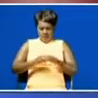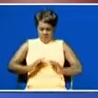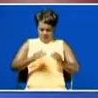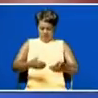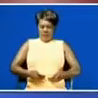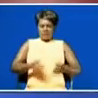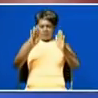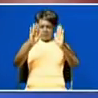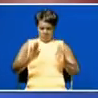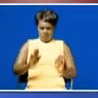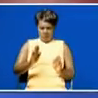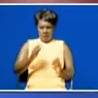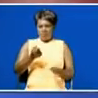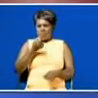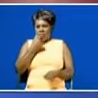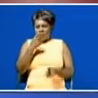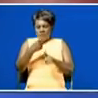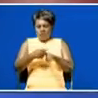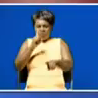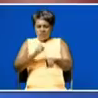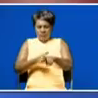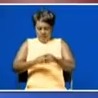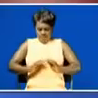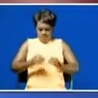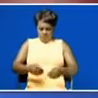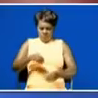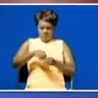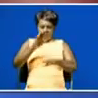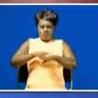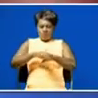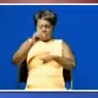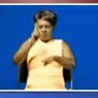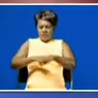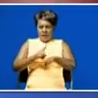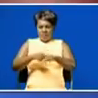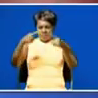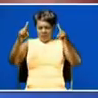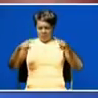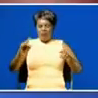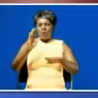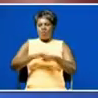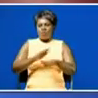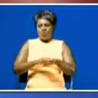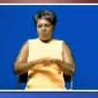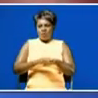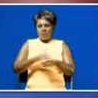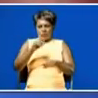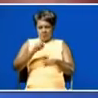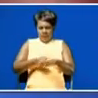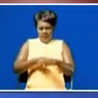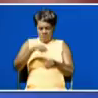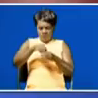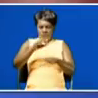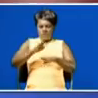muhimu kwa sababu wanapata matibabu yao katika wakati muafaka. Na matokeo pia yanakuwa mazuri kama wakipata matibabu katika kile kipindi ambacho